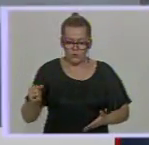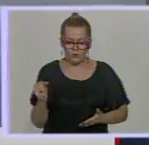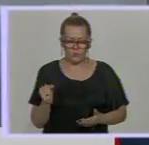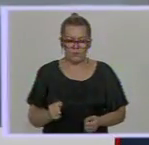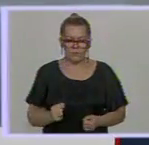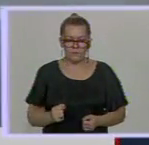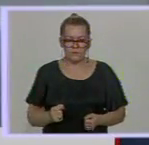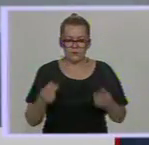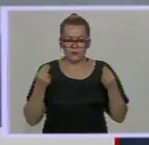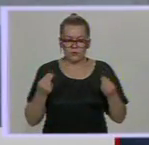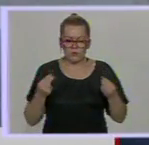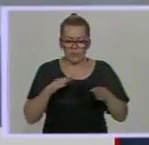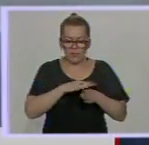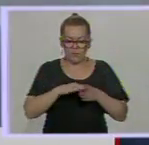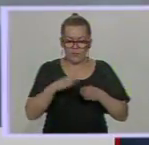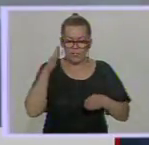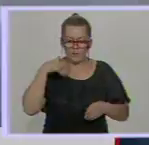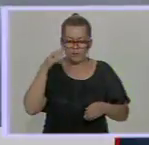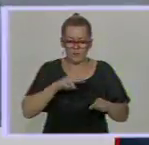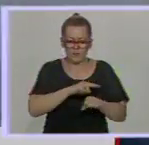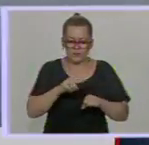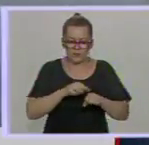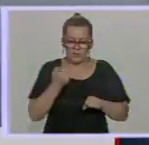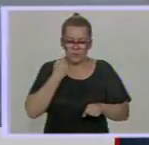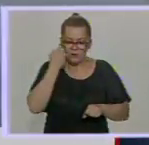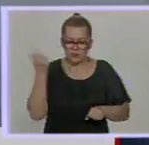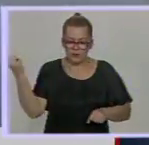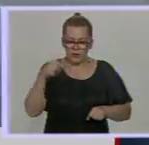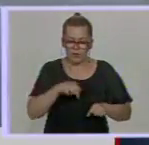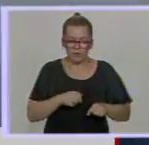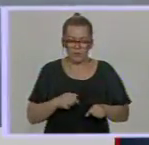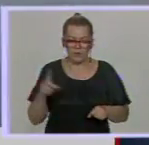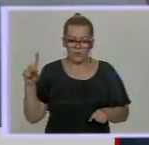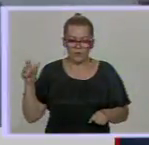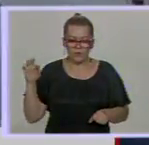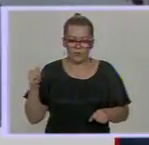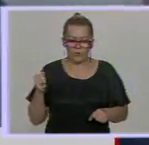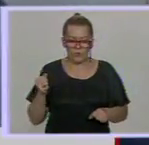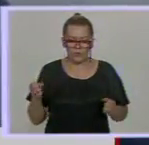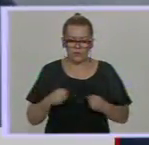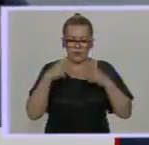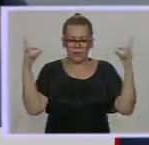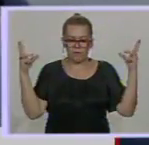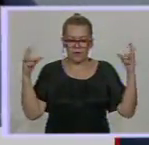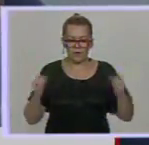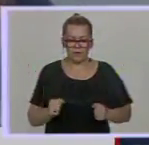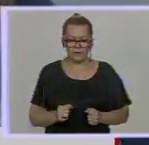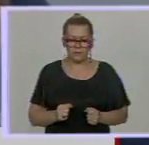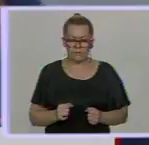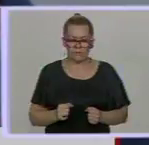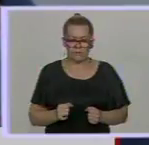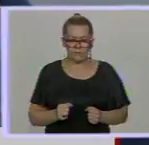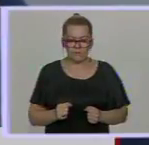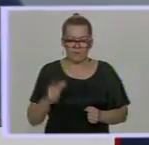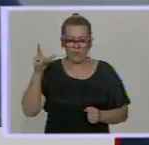este cea mai plină zi sau cea mai plină perioadă de când am venit noi aici. Dunărea parcă este mai vie ca niciodată.